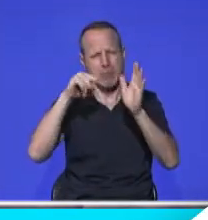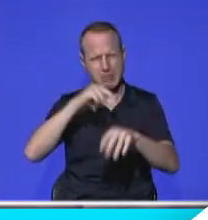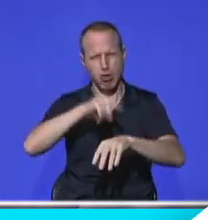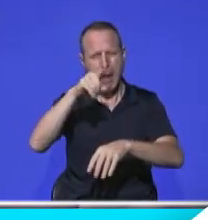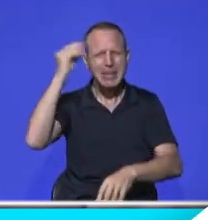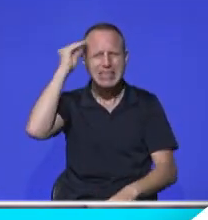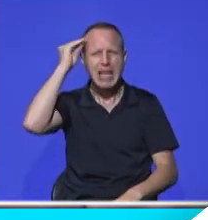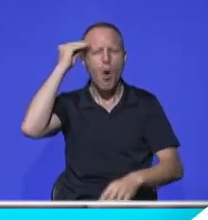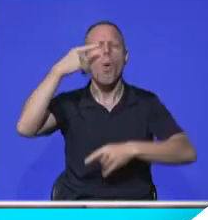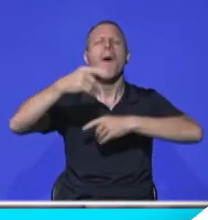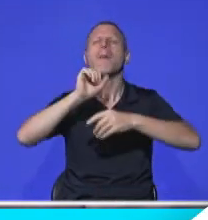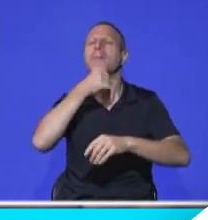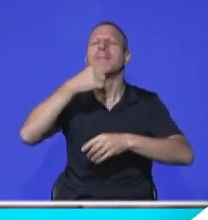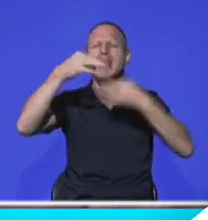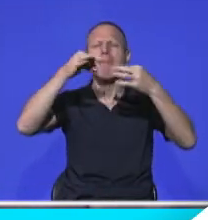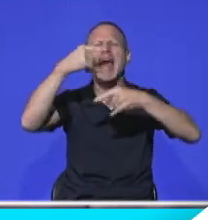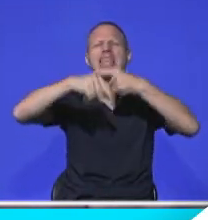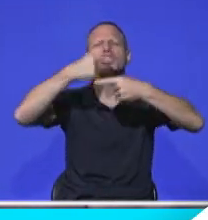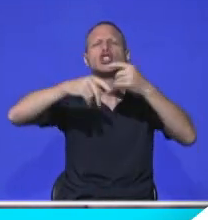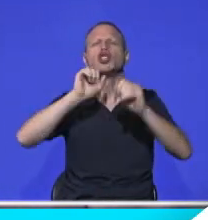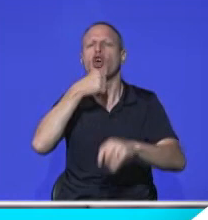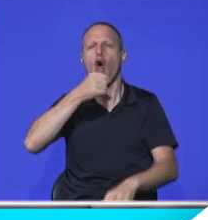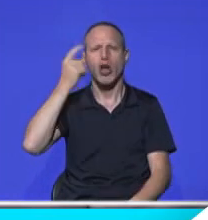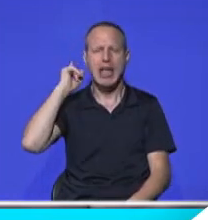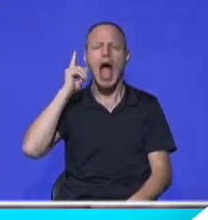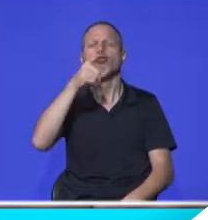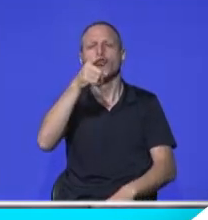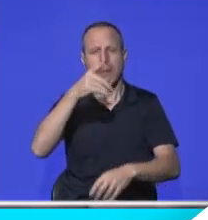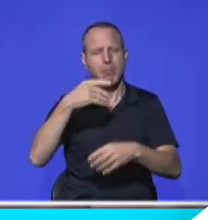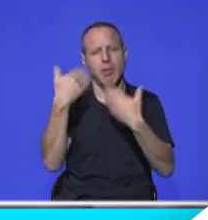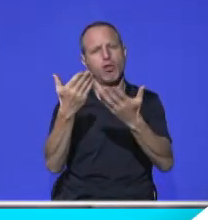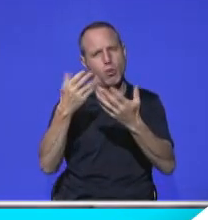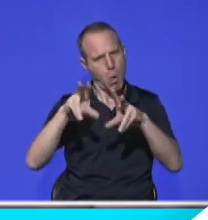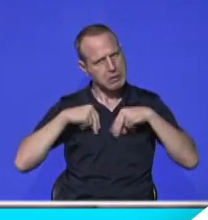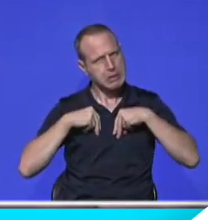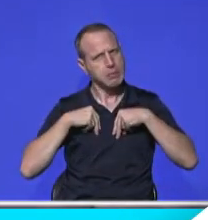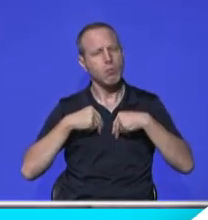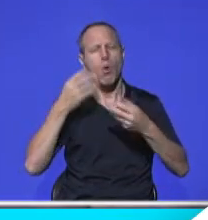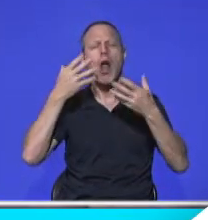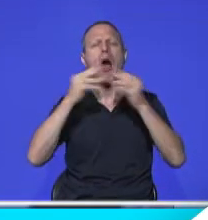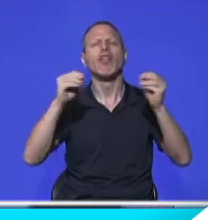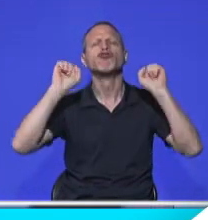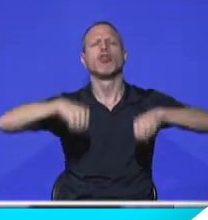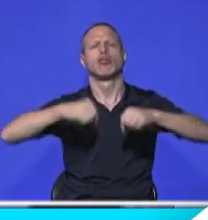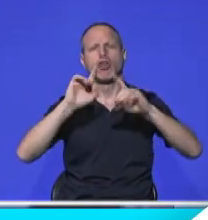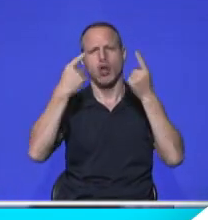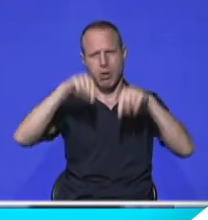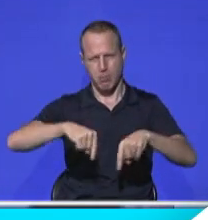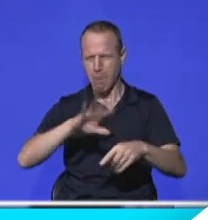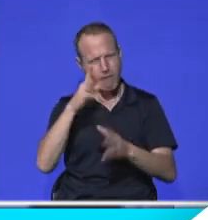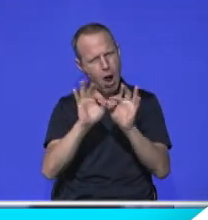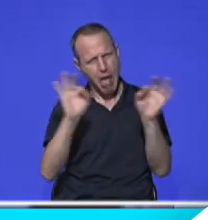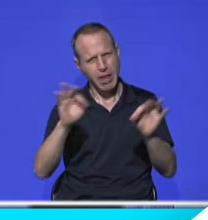ההיסטוריה, כאלה שנתנו יד לאובדן העשתונות והשליטה שמתקיימת כאן. מאיפה להתחיל? להאשים את